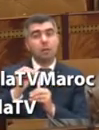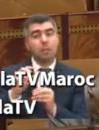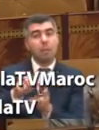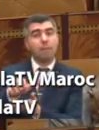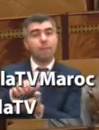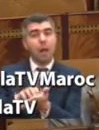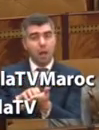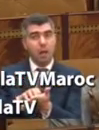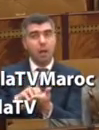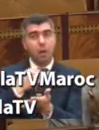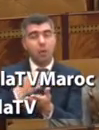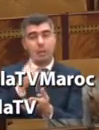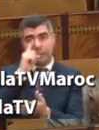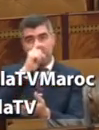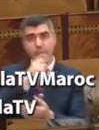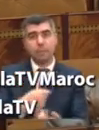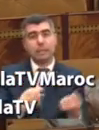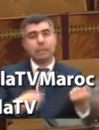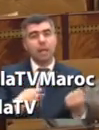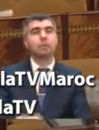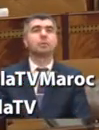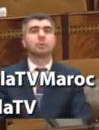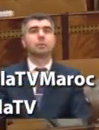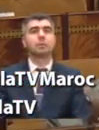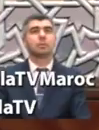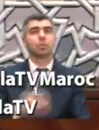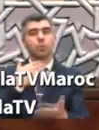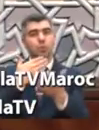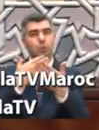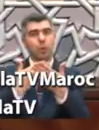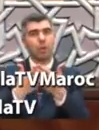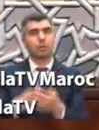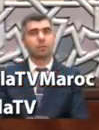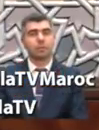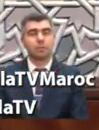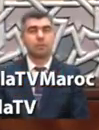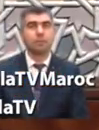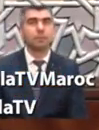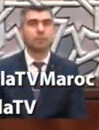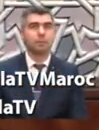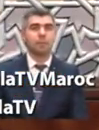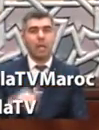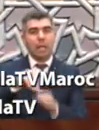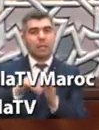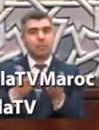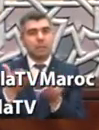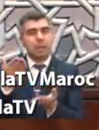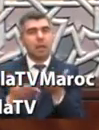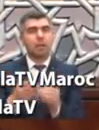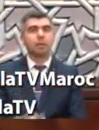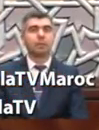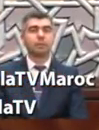في اقليم سطات كيعاني. ثانيا ديول. شكرا سيد النائب. تعقيب الفريق الاستقلالي.